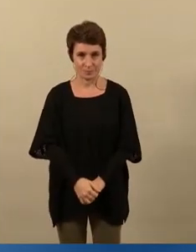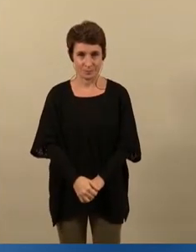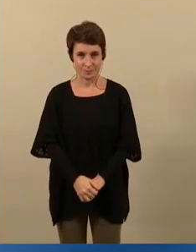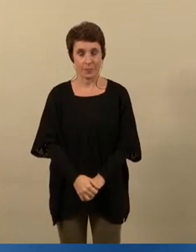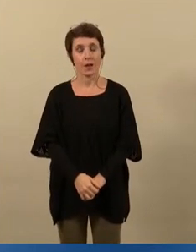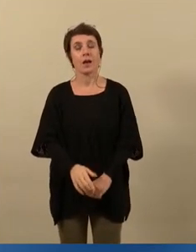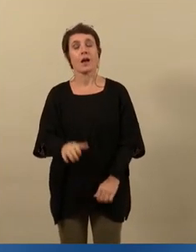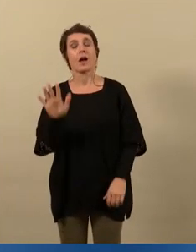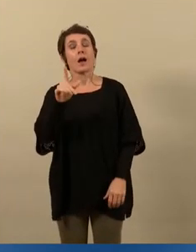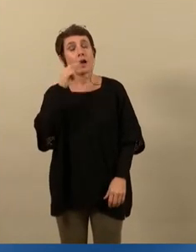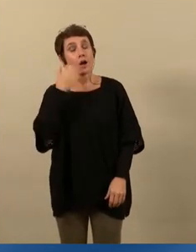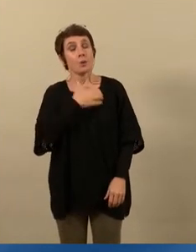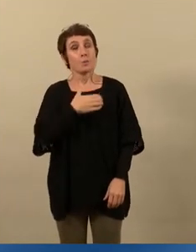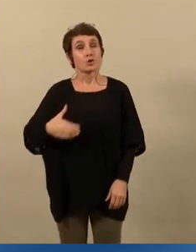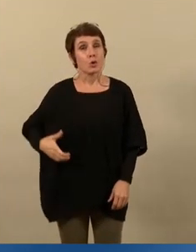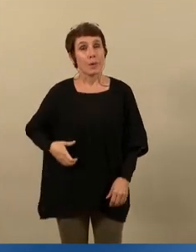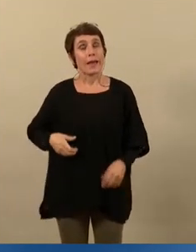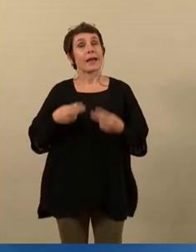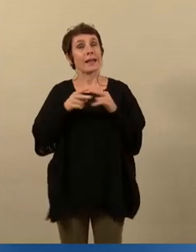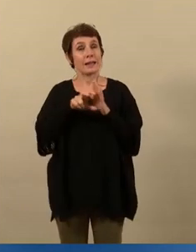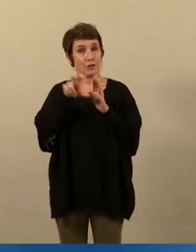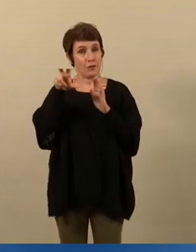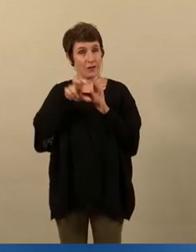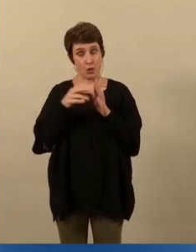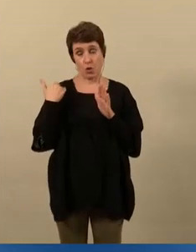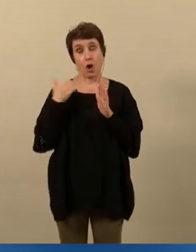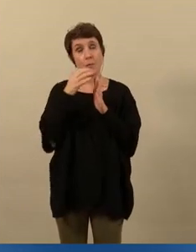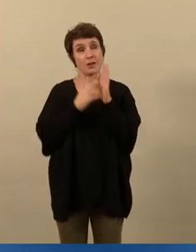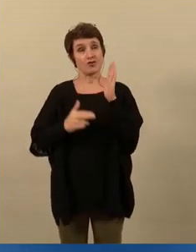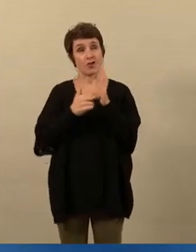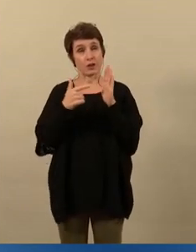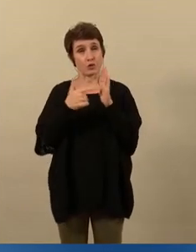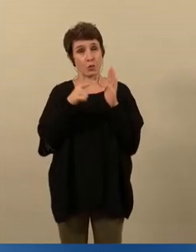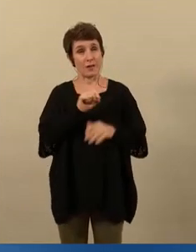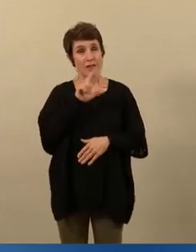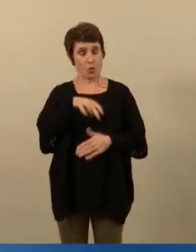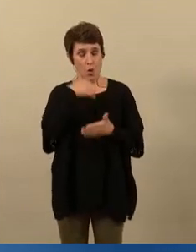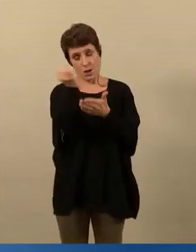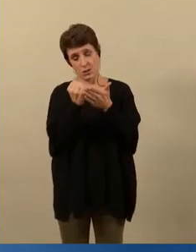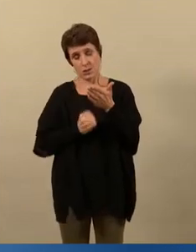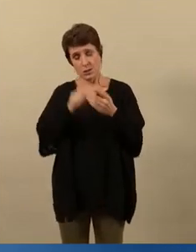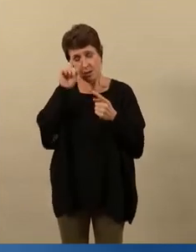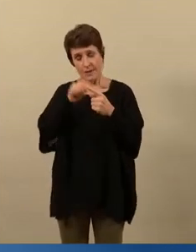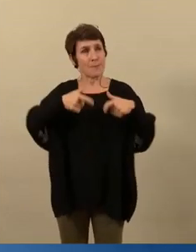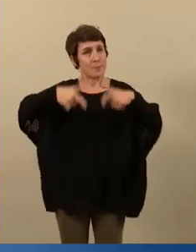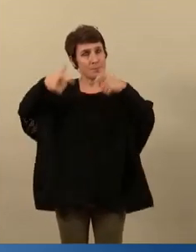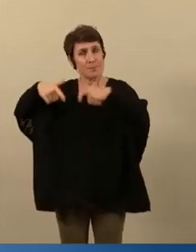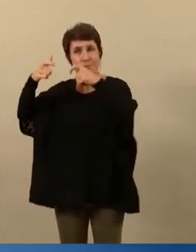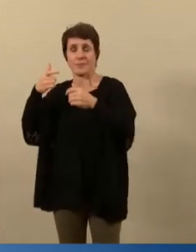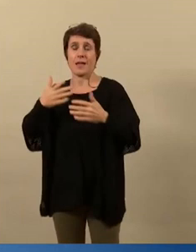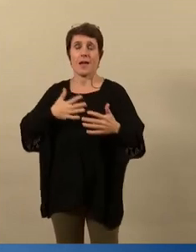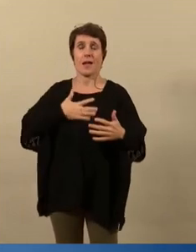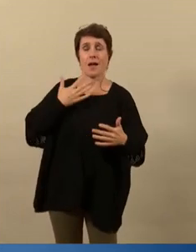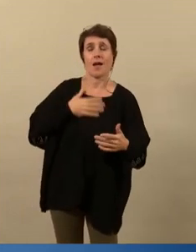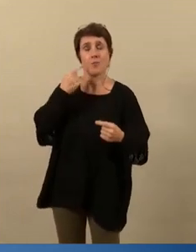Monsieur le maire, la ville de Grenoble a élaboré en mai 2023 une charte de l'habitat et de la construction favorable à la santé qui vise à suggérer des